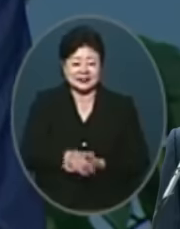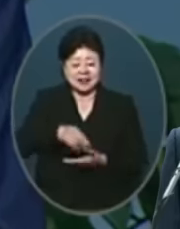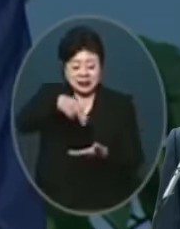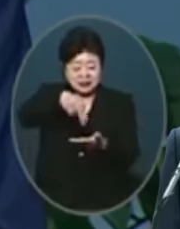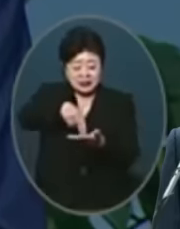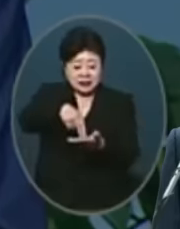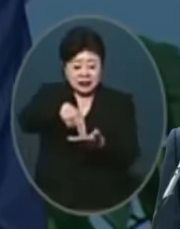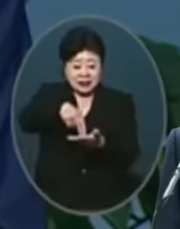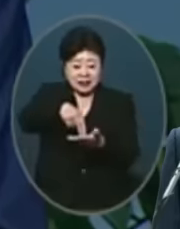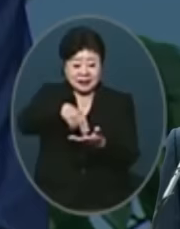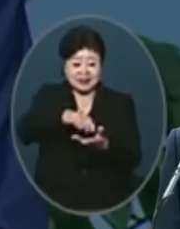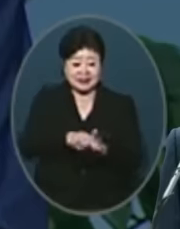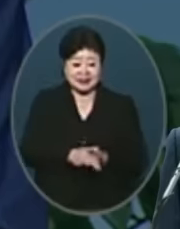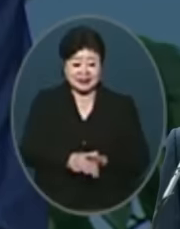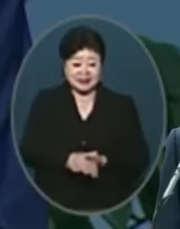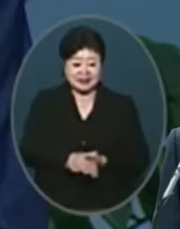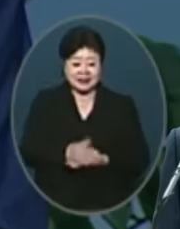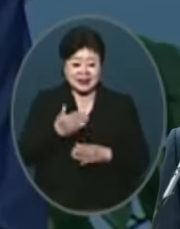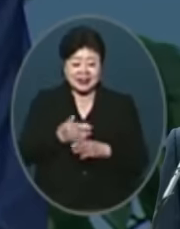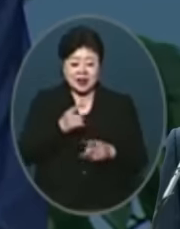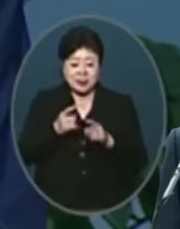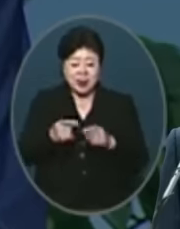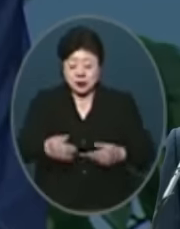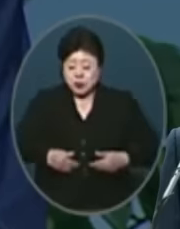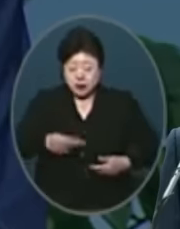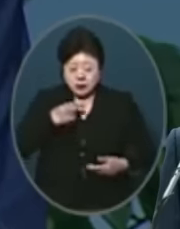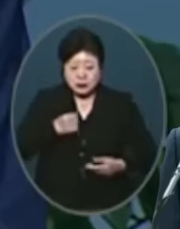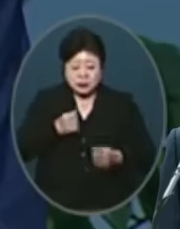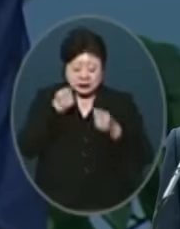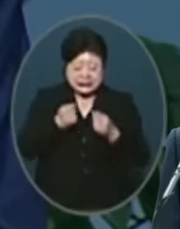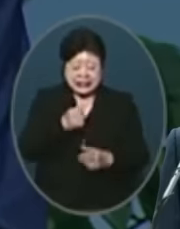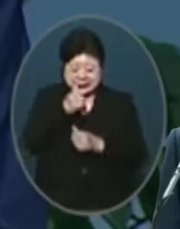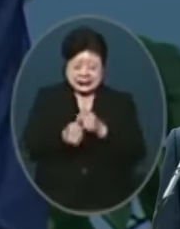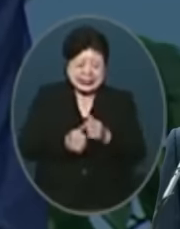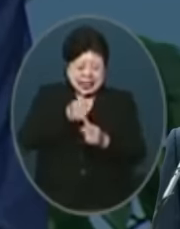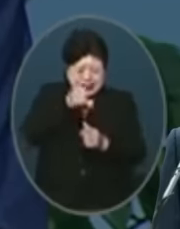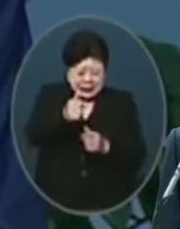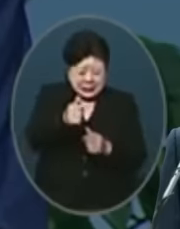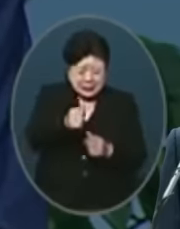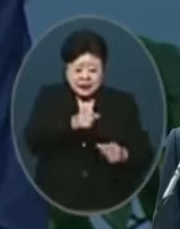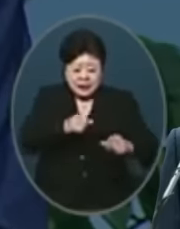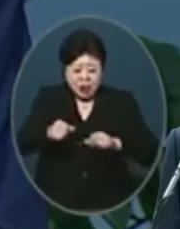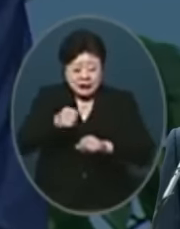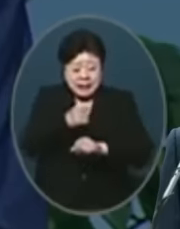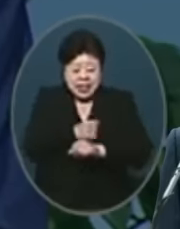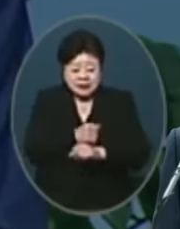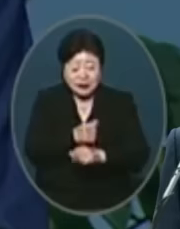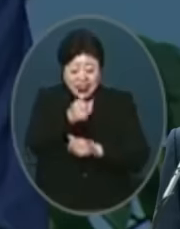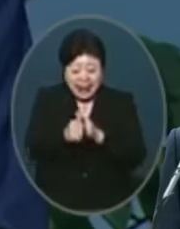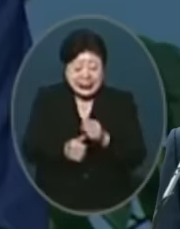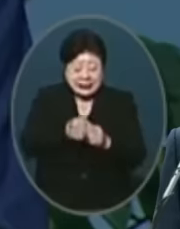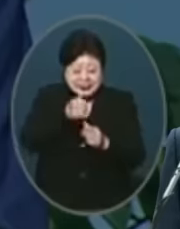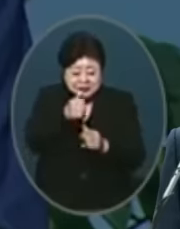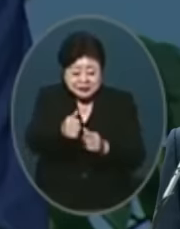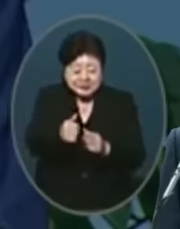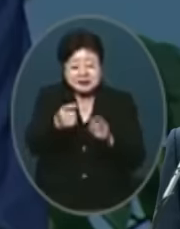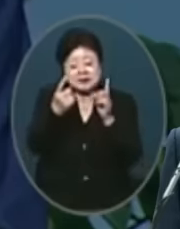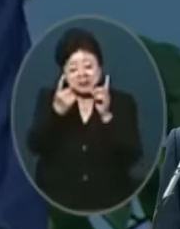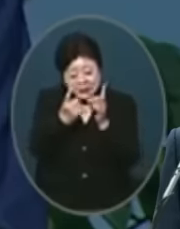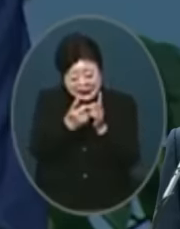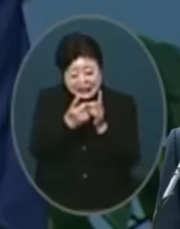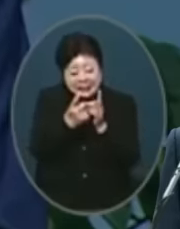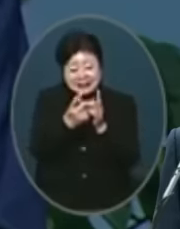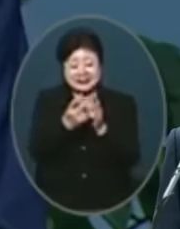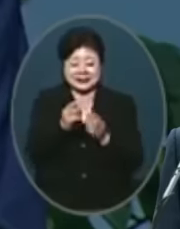강단에 섰다가 다른 이야기할 필요 없이 살아계신 하나님이 역사하고 그 하나님을 만나러